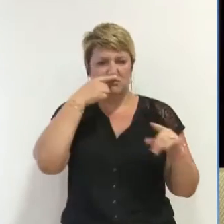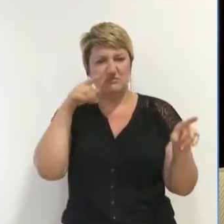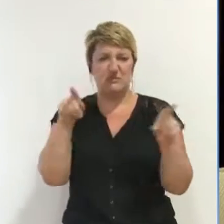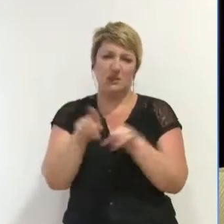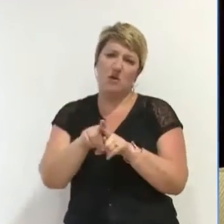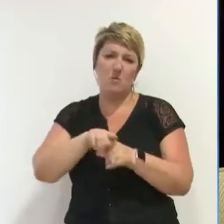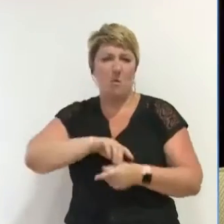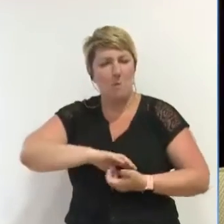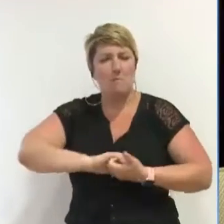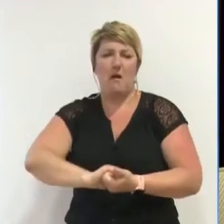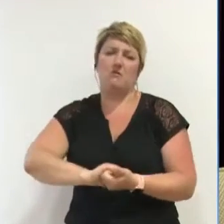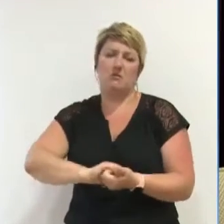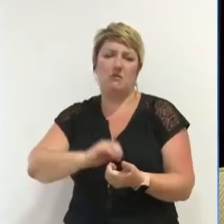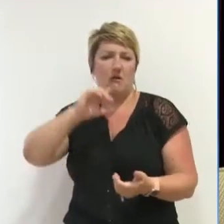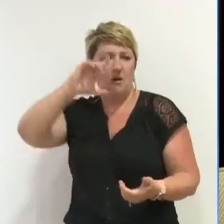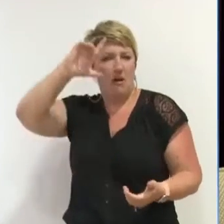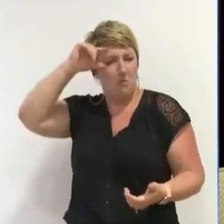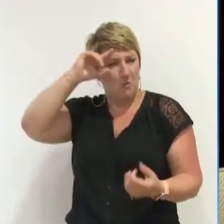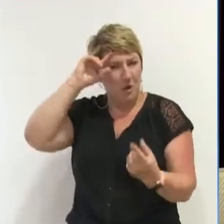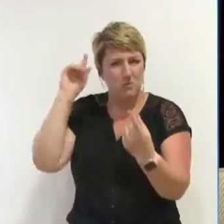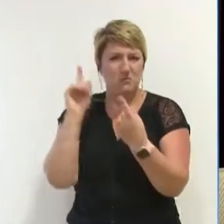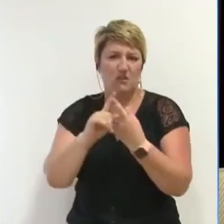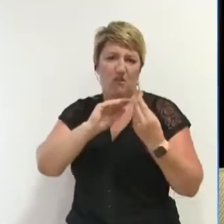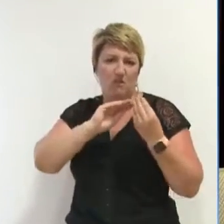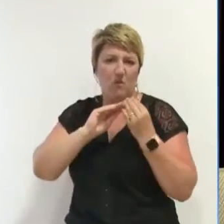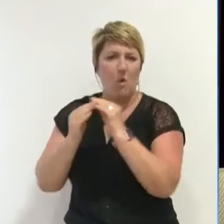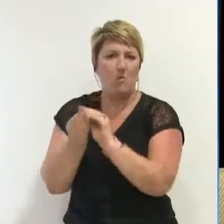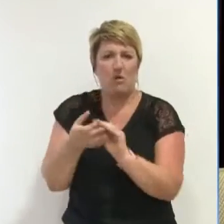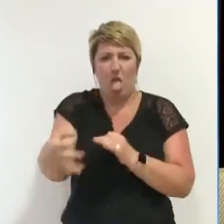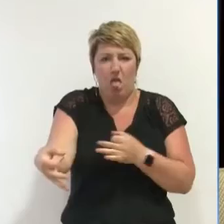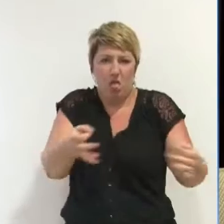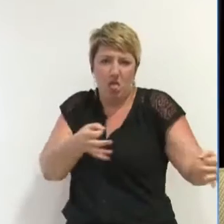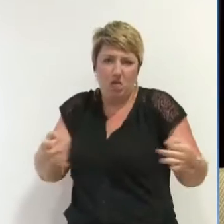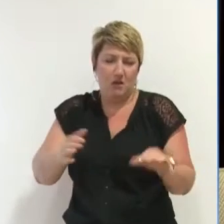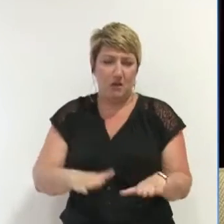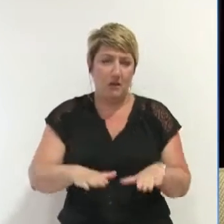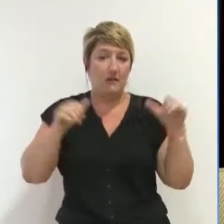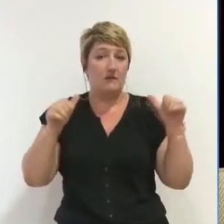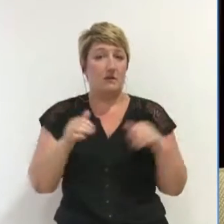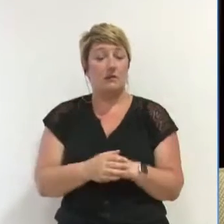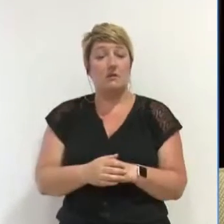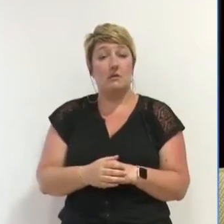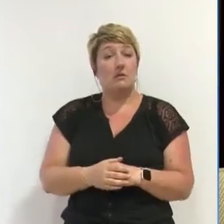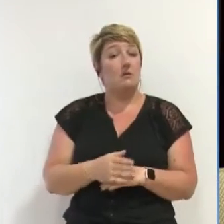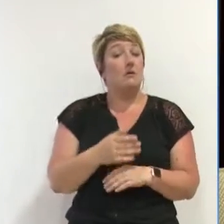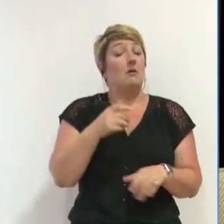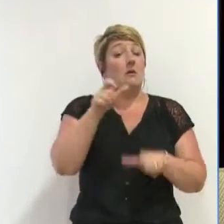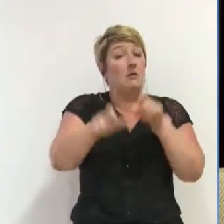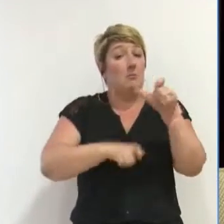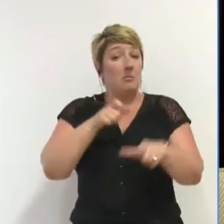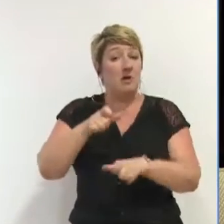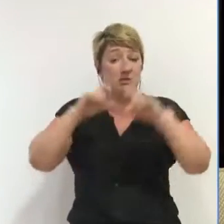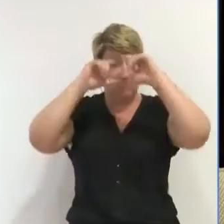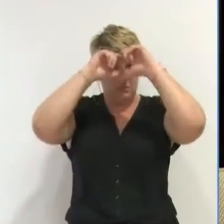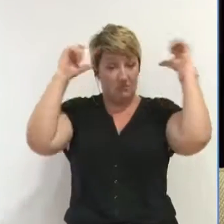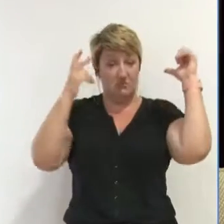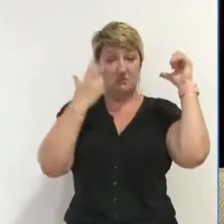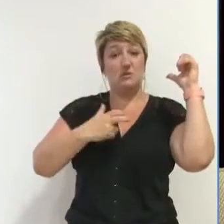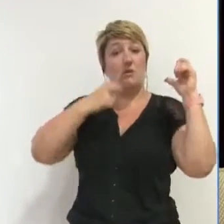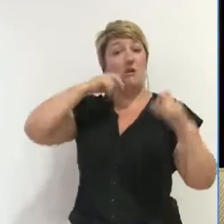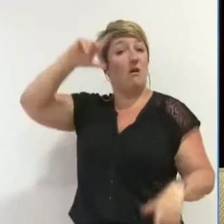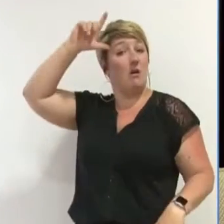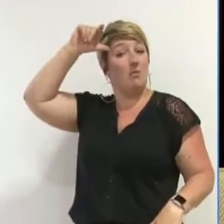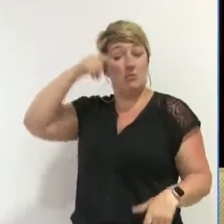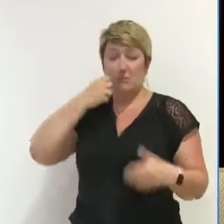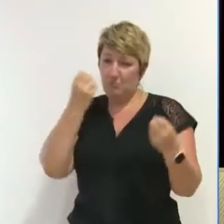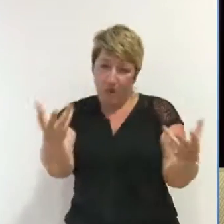refuse à une communautarisation. Toutes les filles et tous les fils de Marianne sont les bienvenus dans les piscines et ailleurs, dans les piscines grenobloises,